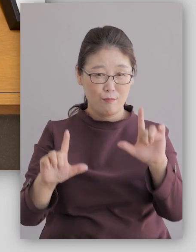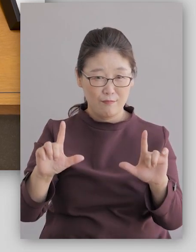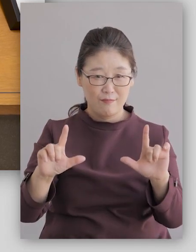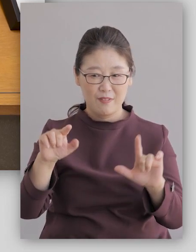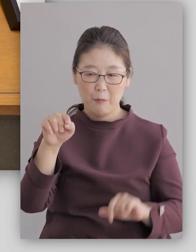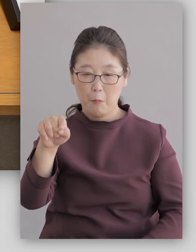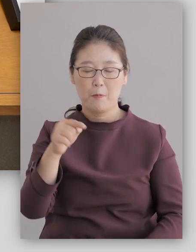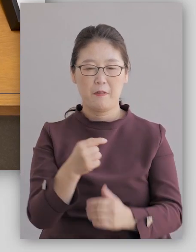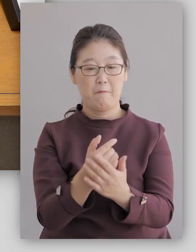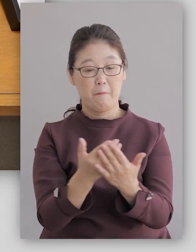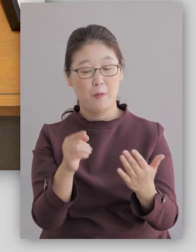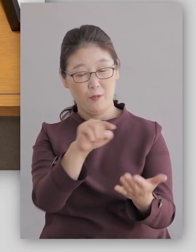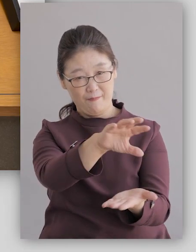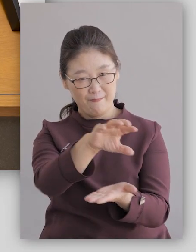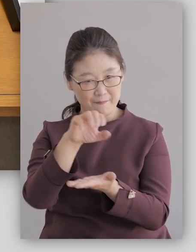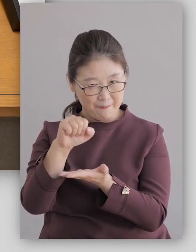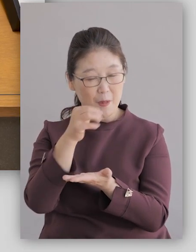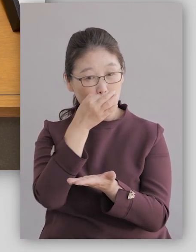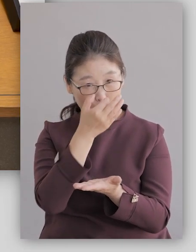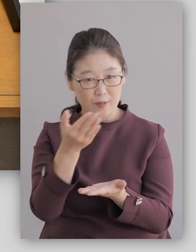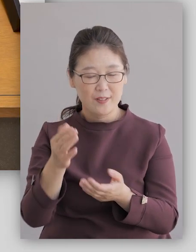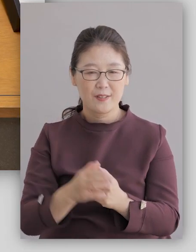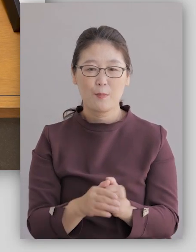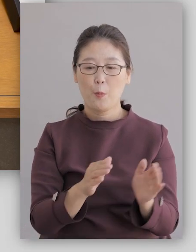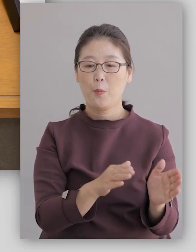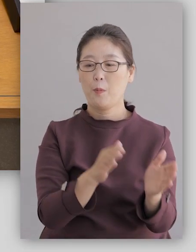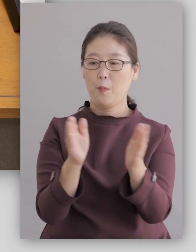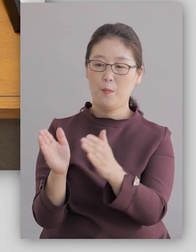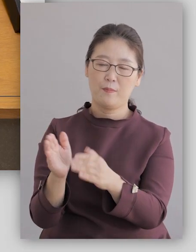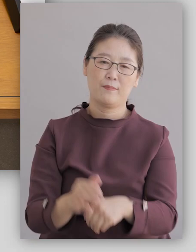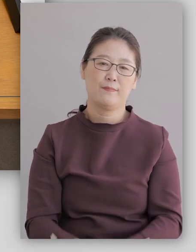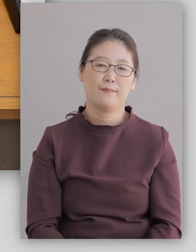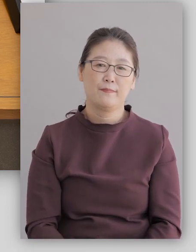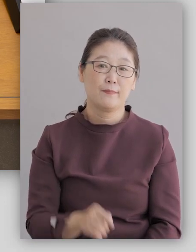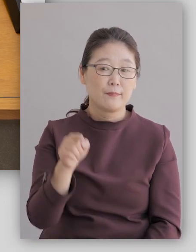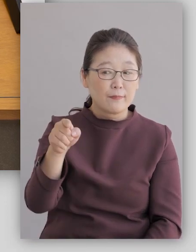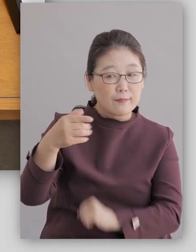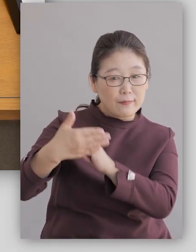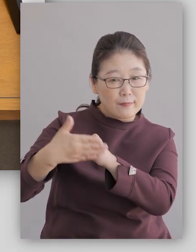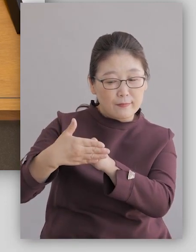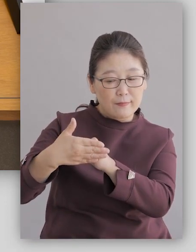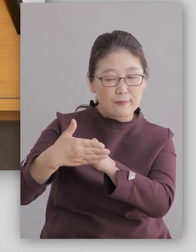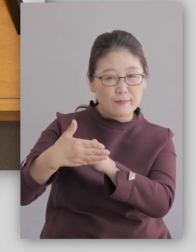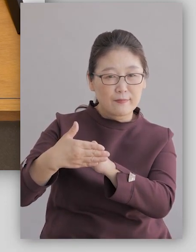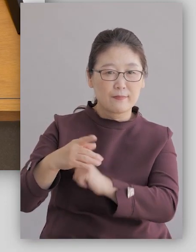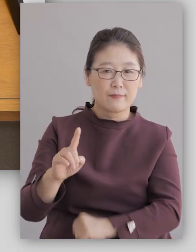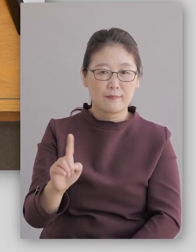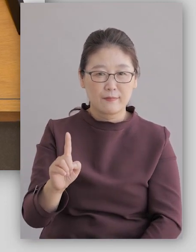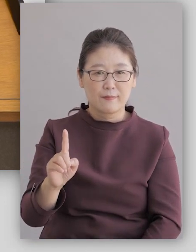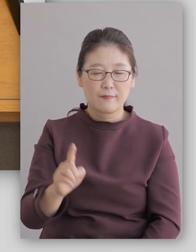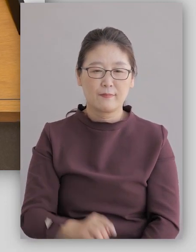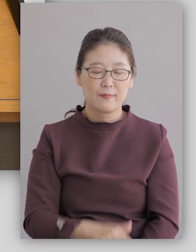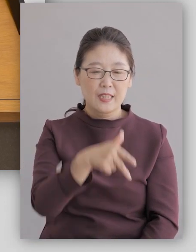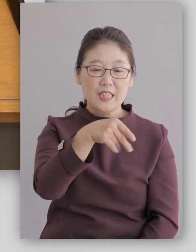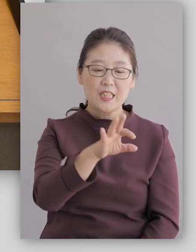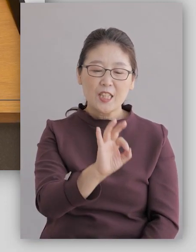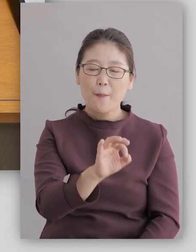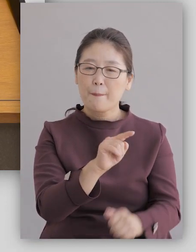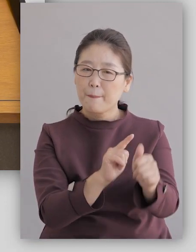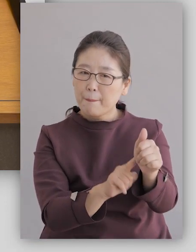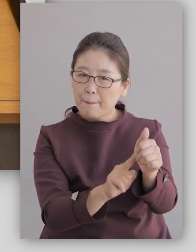전시에 선보이게 됐고요. 그 맞은편에 있는 사진은 바로 정범태